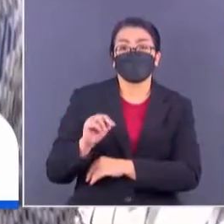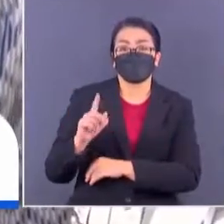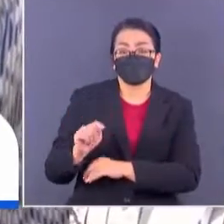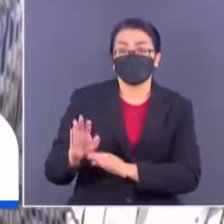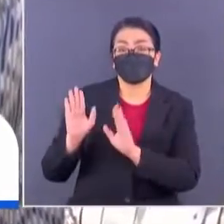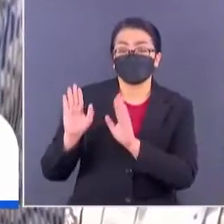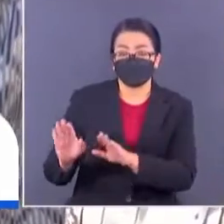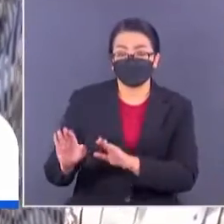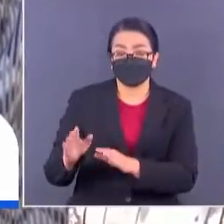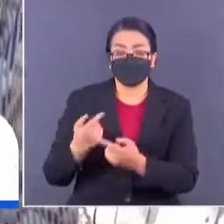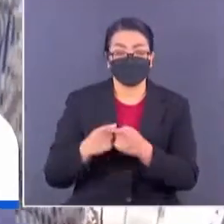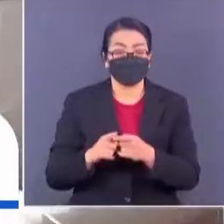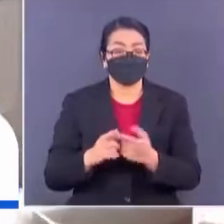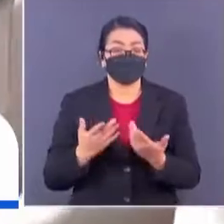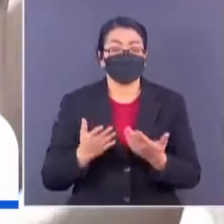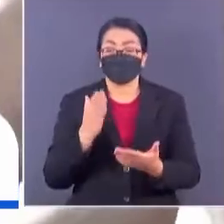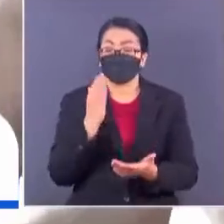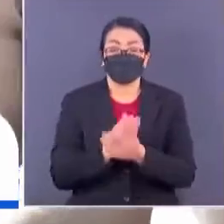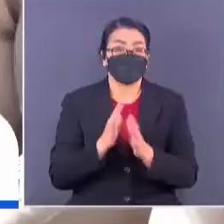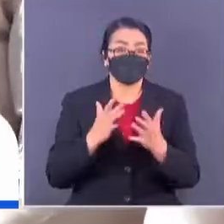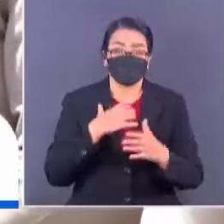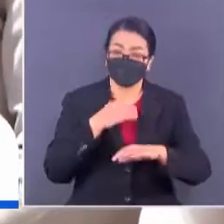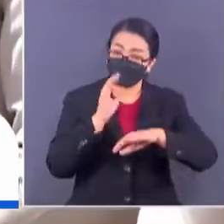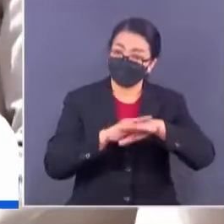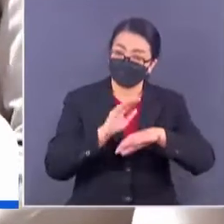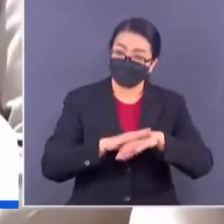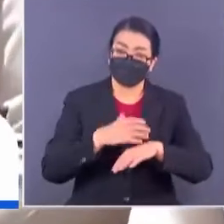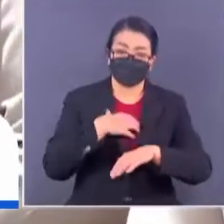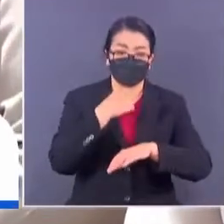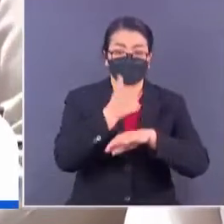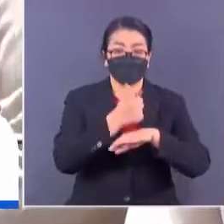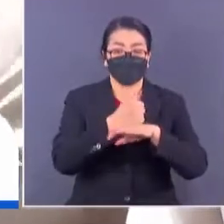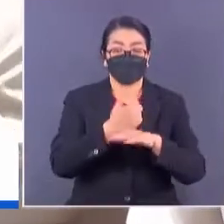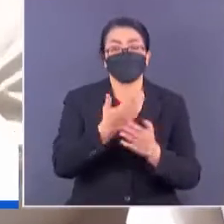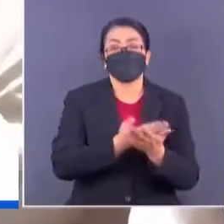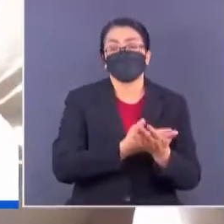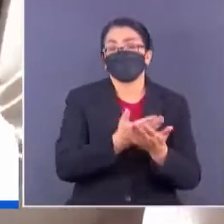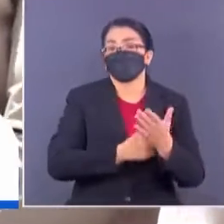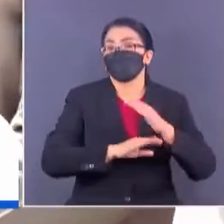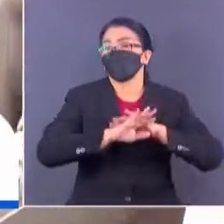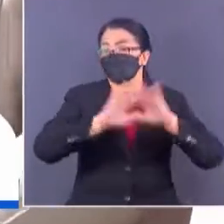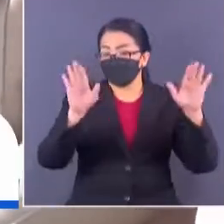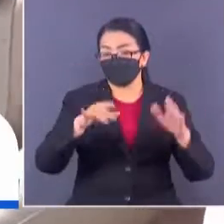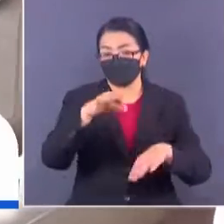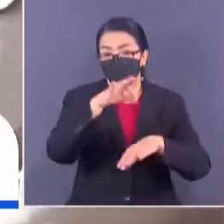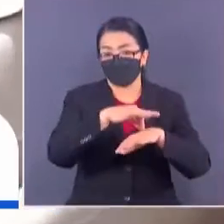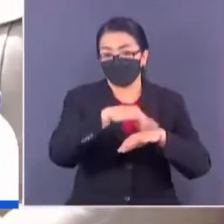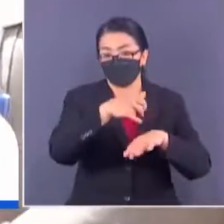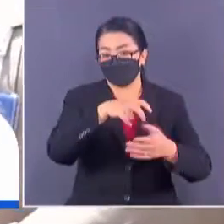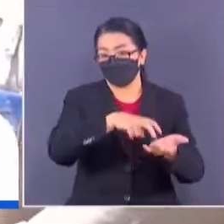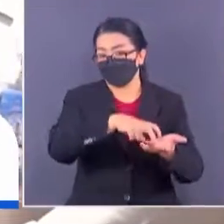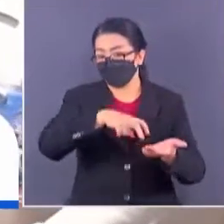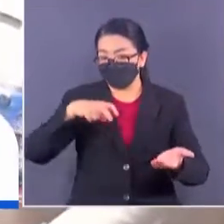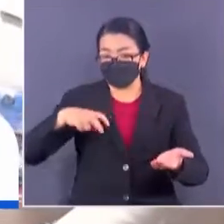ล้วแต่ยังไม่หยุดค่ะเพราะว่าเขาอยากจะเรียกร้องให้ปลดผู้อำนวยการและบอร์ดสำนักงานสลากโดยมองว่